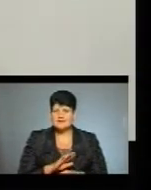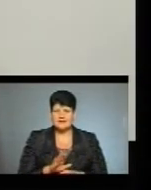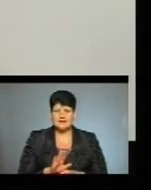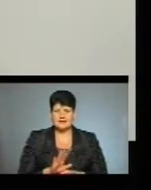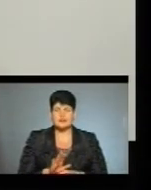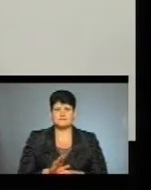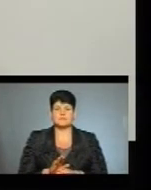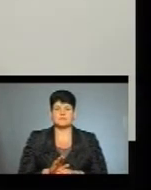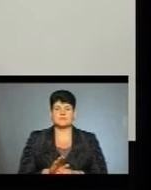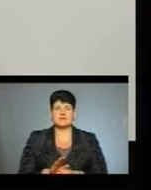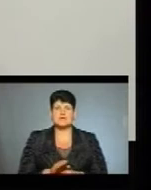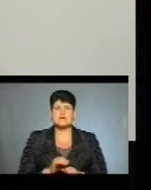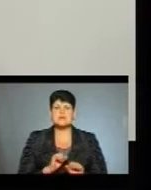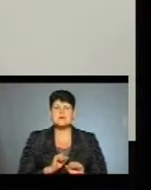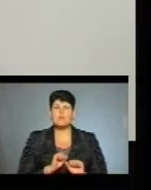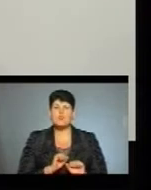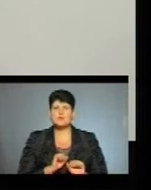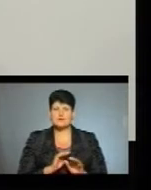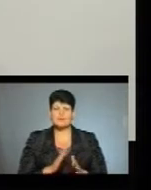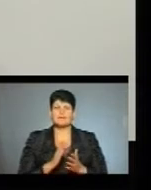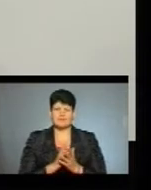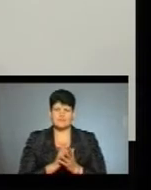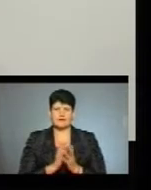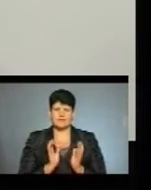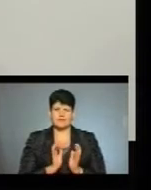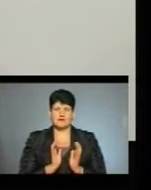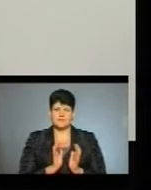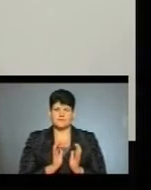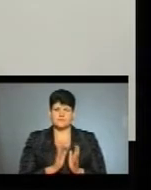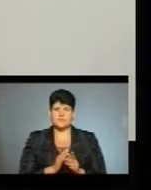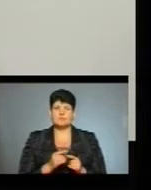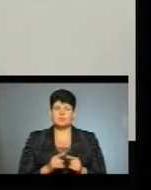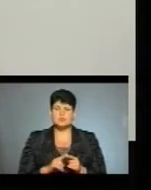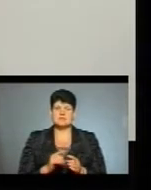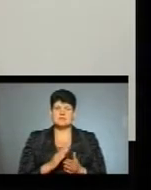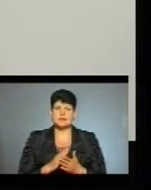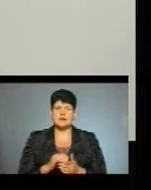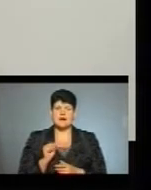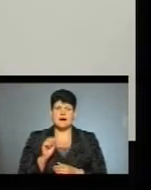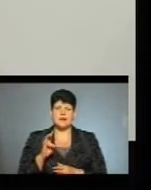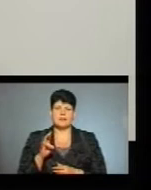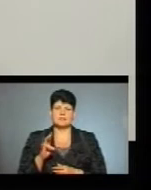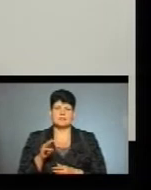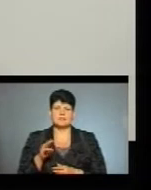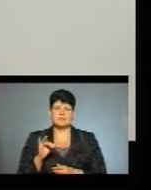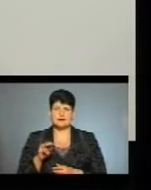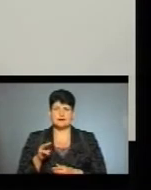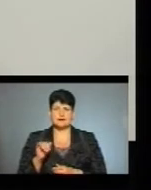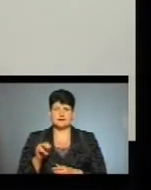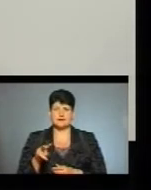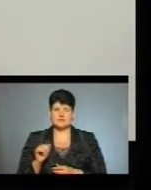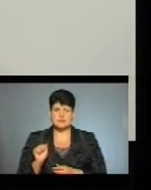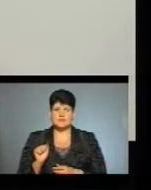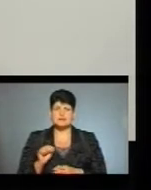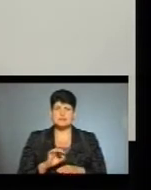Напруження імунітету після хвороби якийсь час зберігається, бо це є антитіла, які утворилися на хворобу,